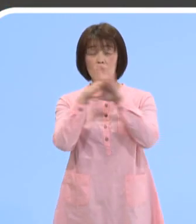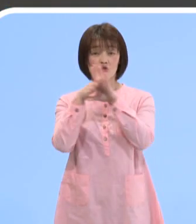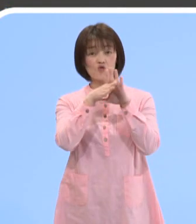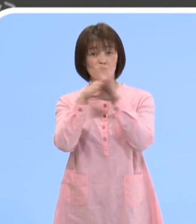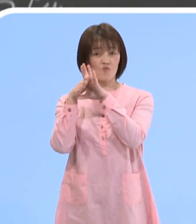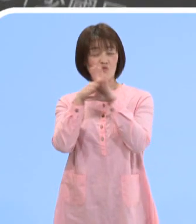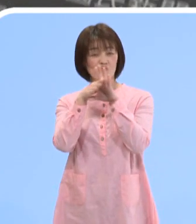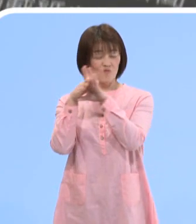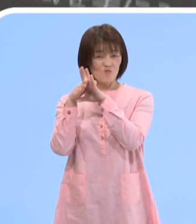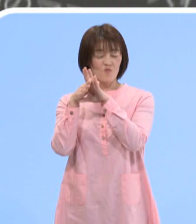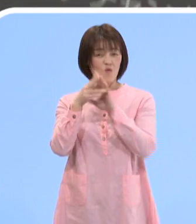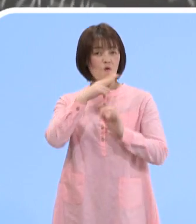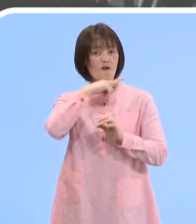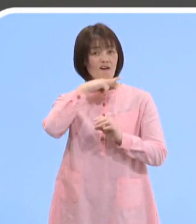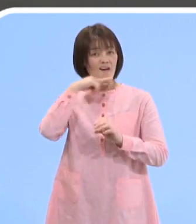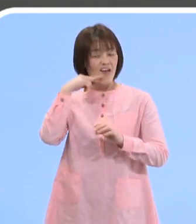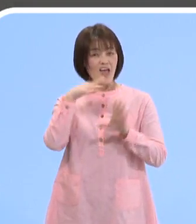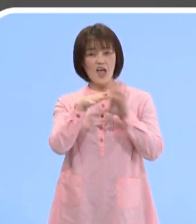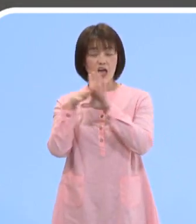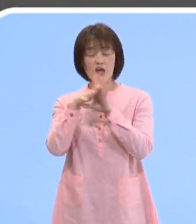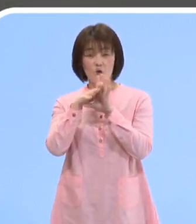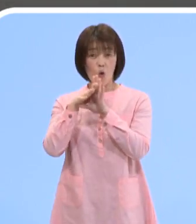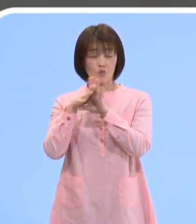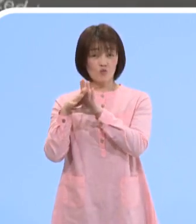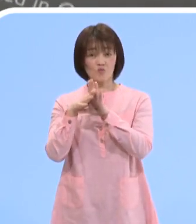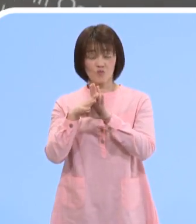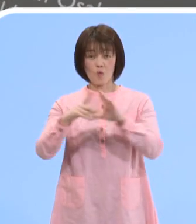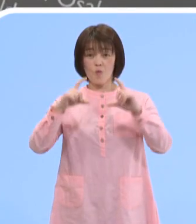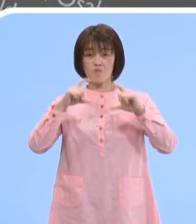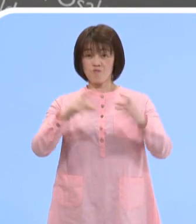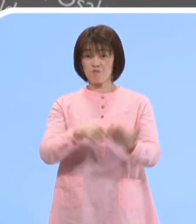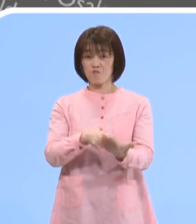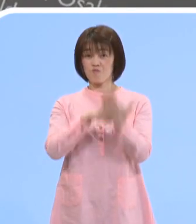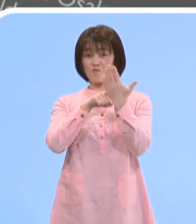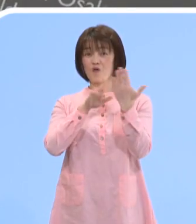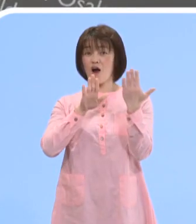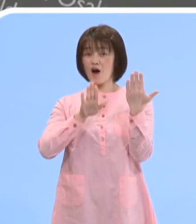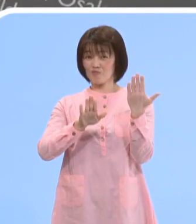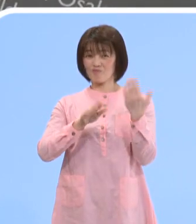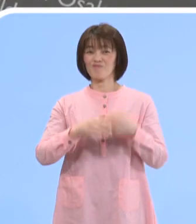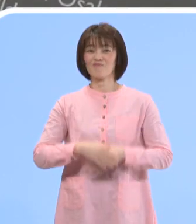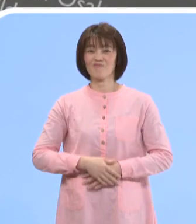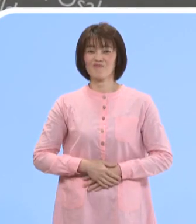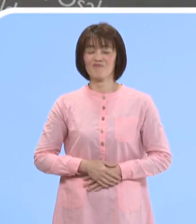解説文も新しくなって英語表記も追加されているんです。